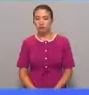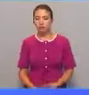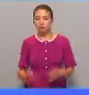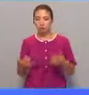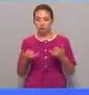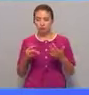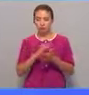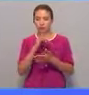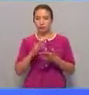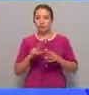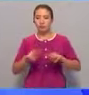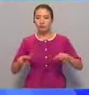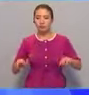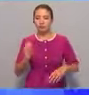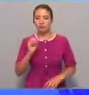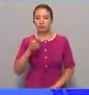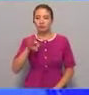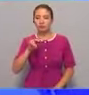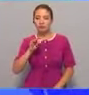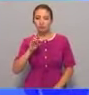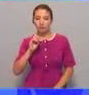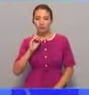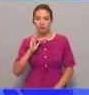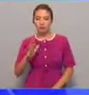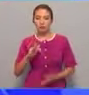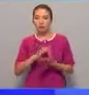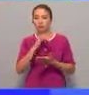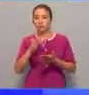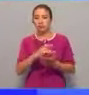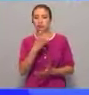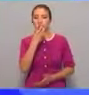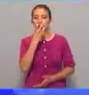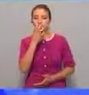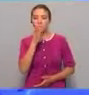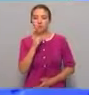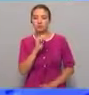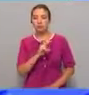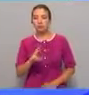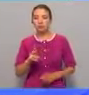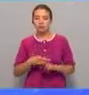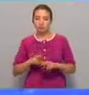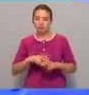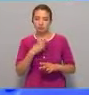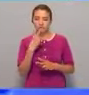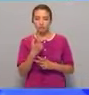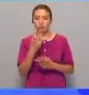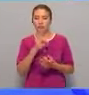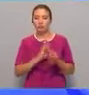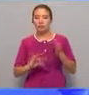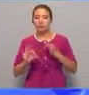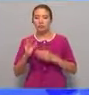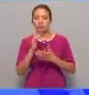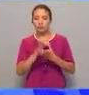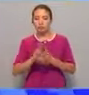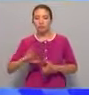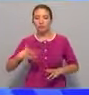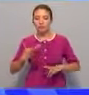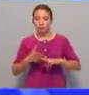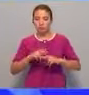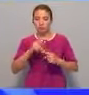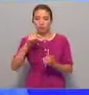Бүгін қала әкімі Ерлан Айтаханов шаһардың жылыту маусымына дайындығын пысықтады. Жылу орталықтарының жұмысымен танысып, тиісті мамандарға